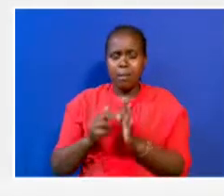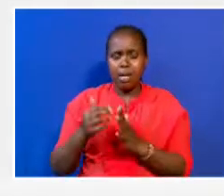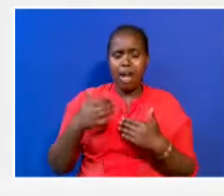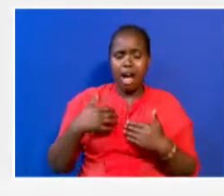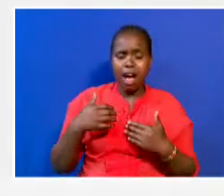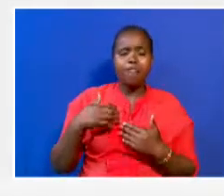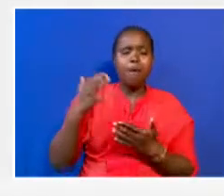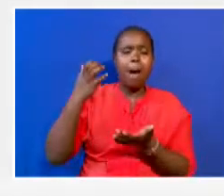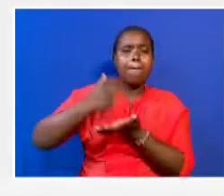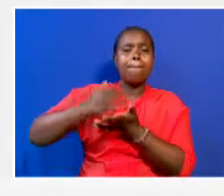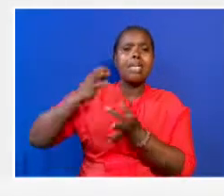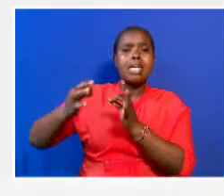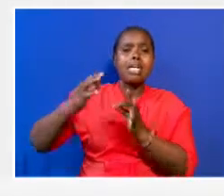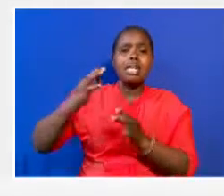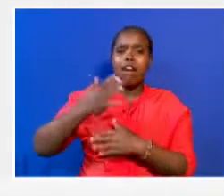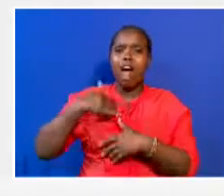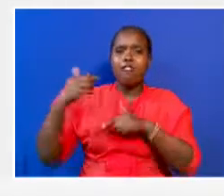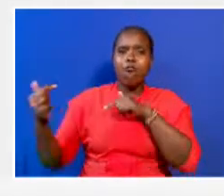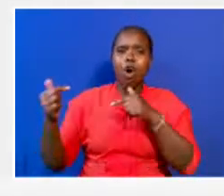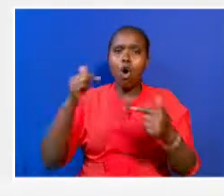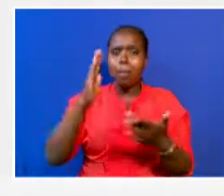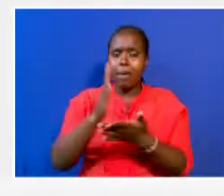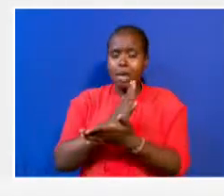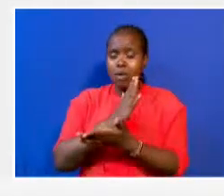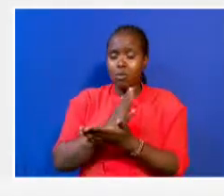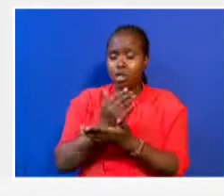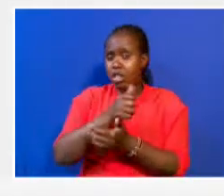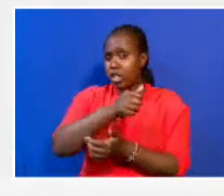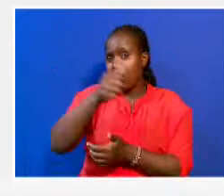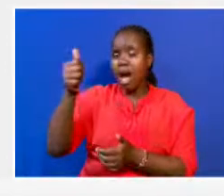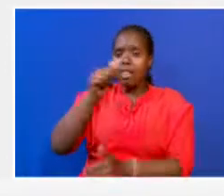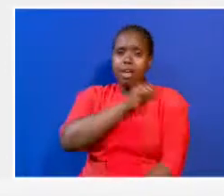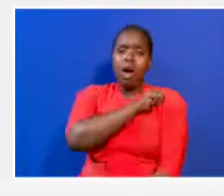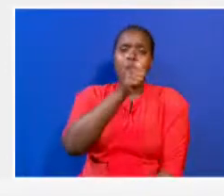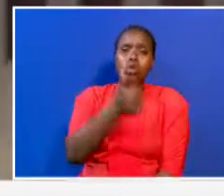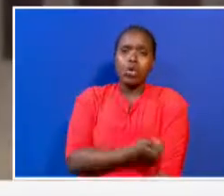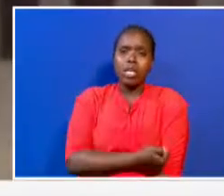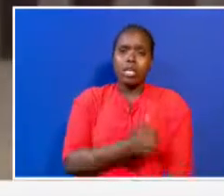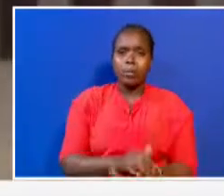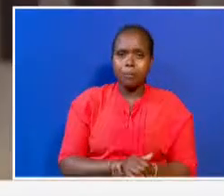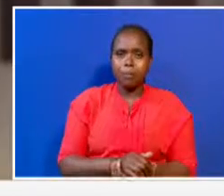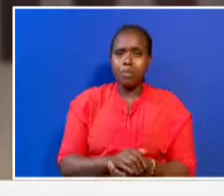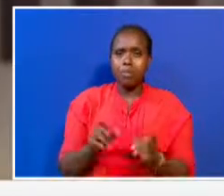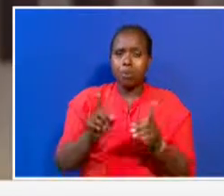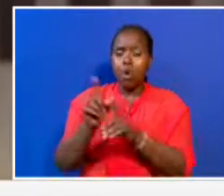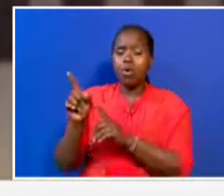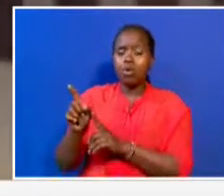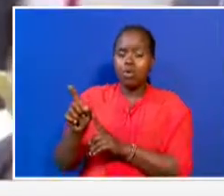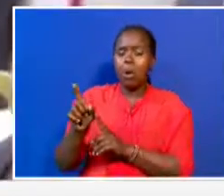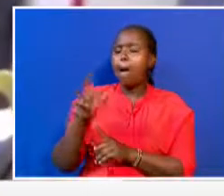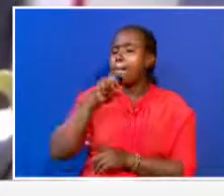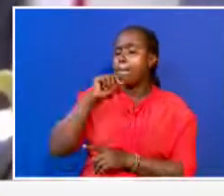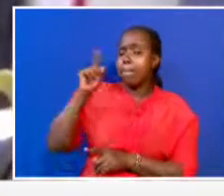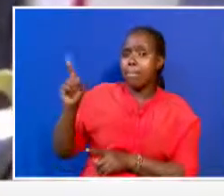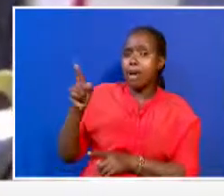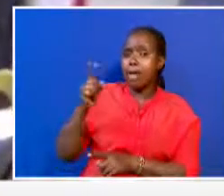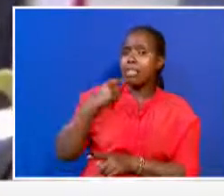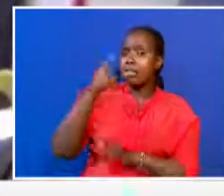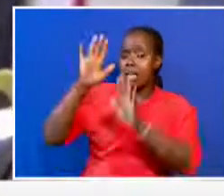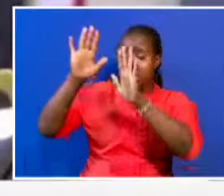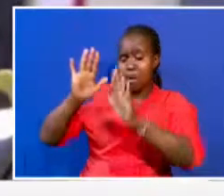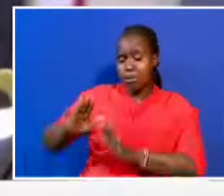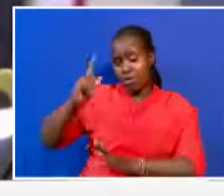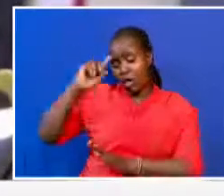to whenever there is conflict between these other authorities. Hata hivyo, Ramachandra ameguzia umuhimu